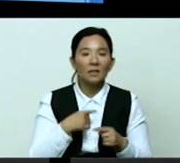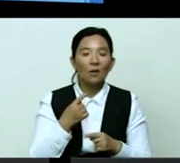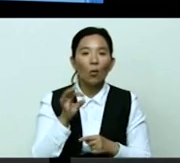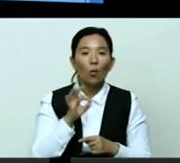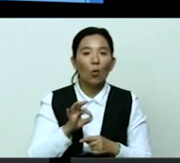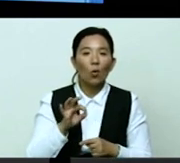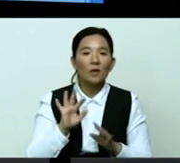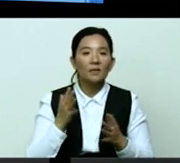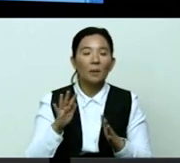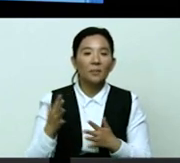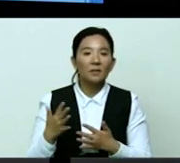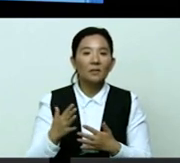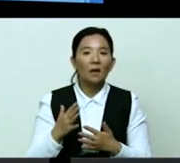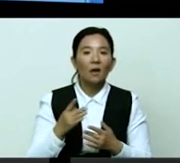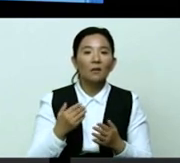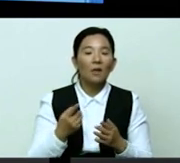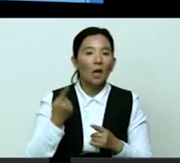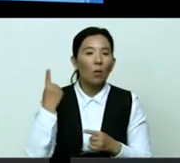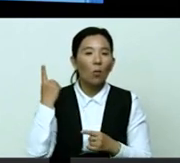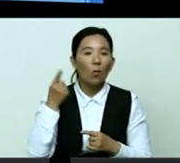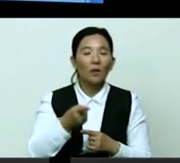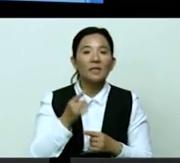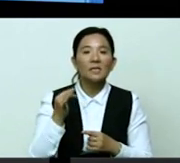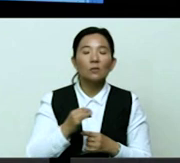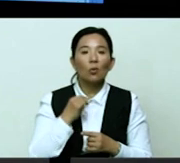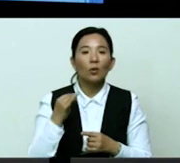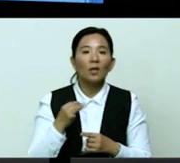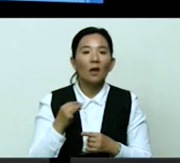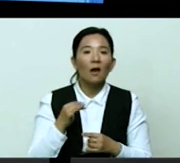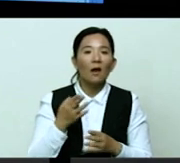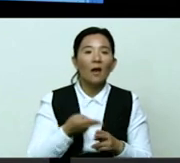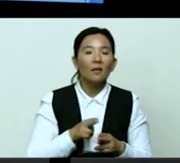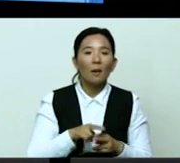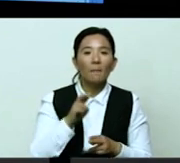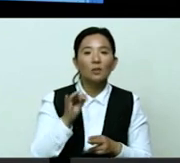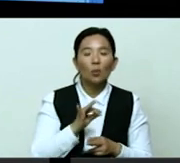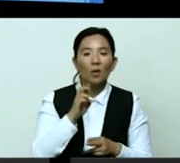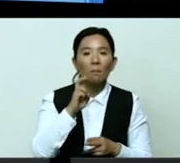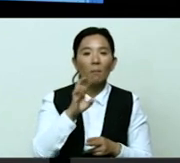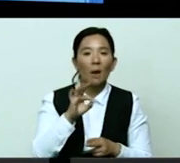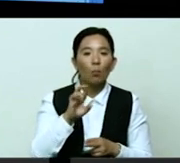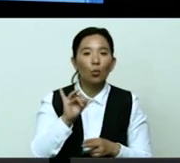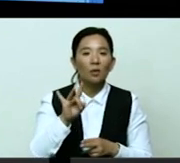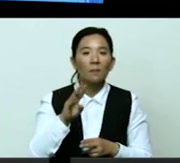говорит о событиях далекой истории, истории Бабур-Мирзы, который,